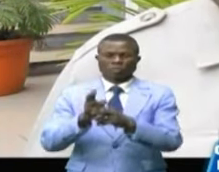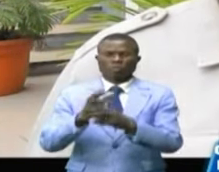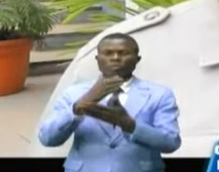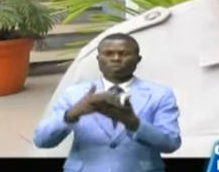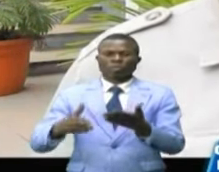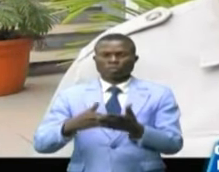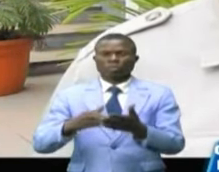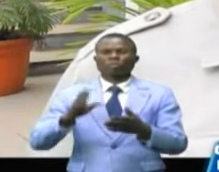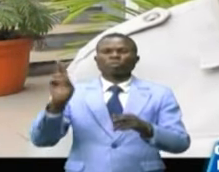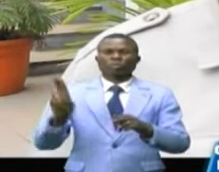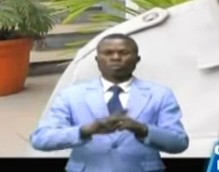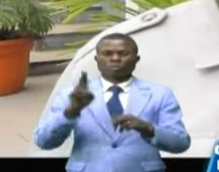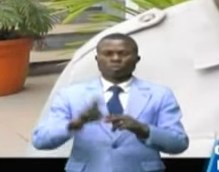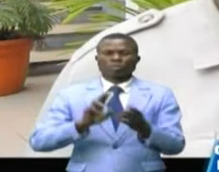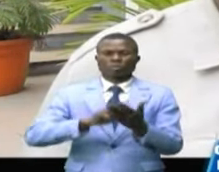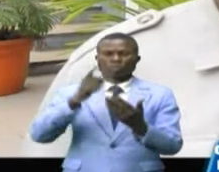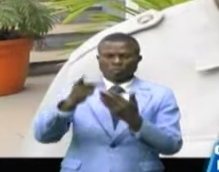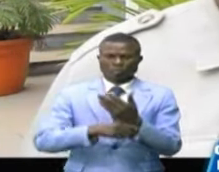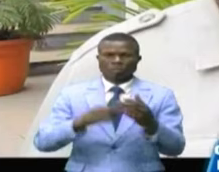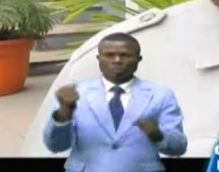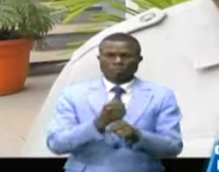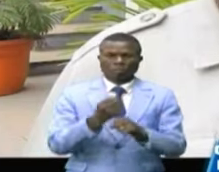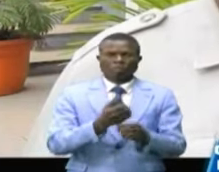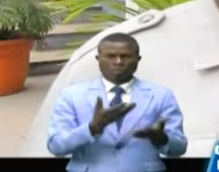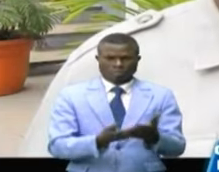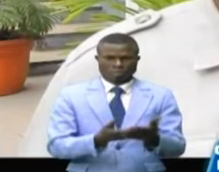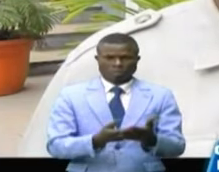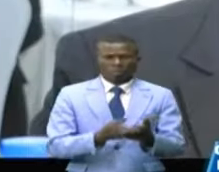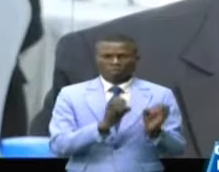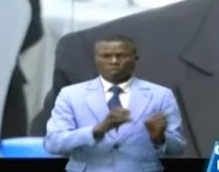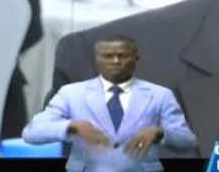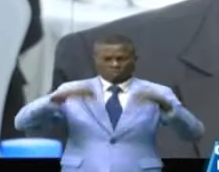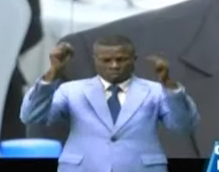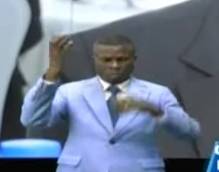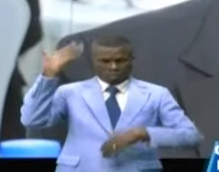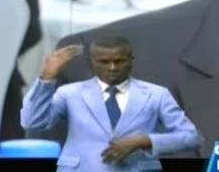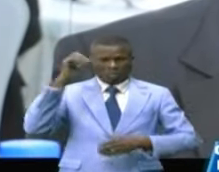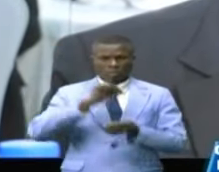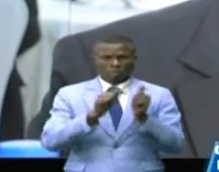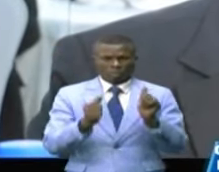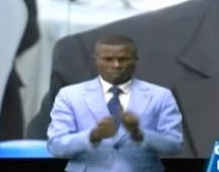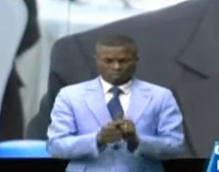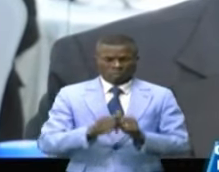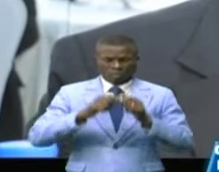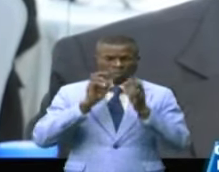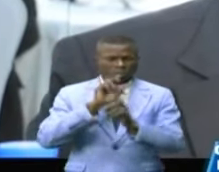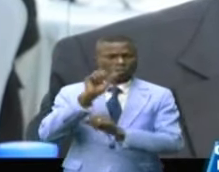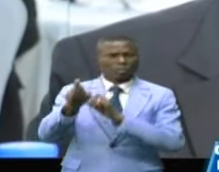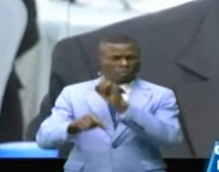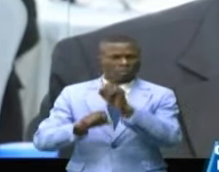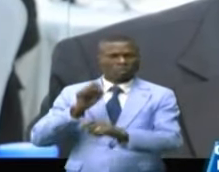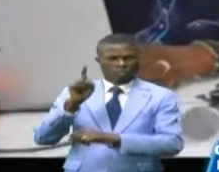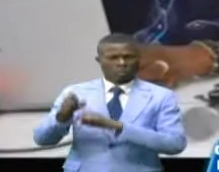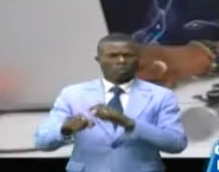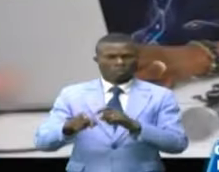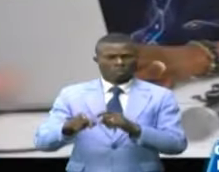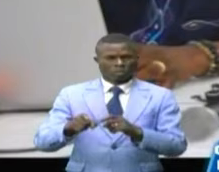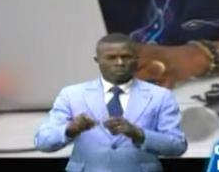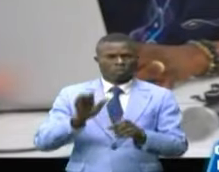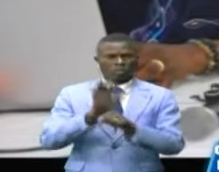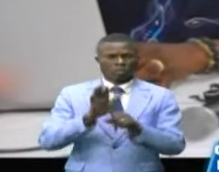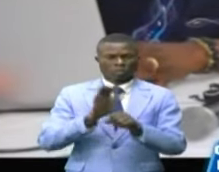de l'exécution du plan opérationnel qui a été adopté. Il est question de passer en revue les